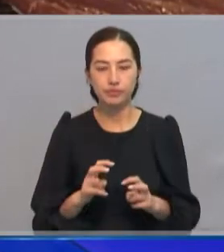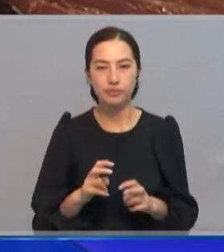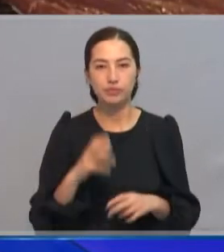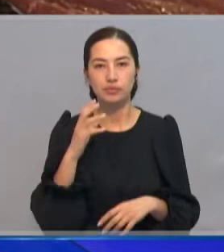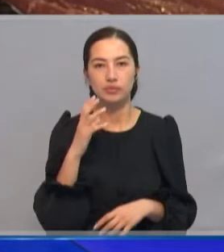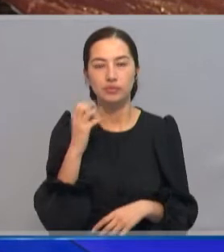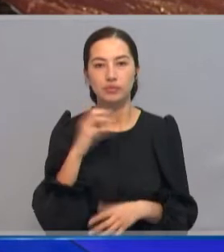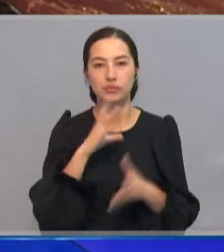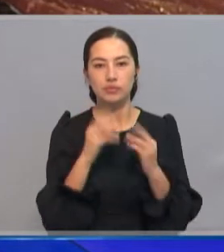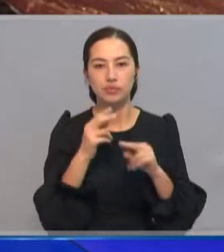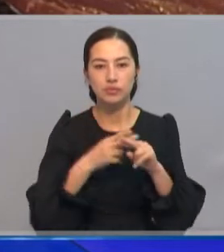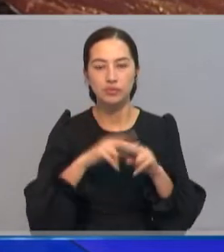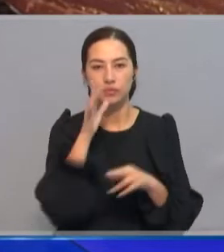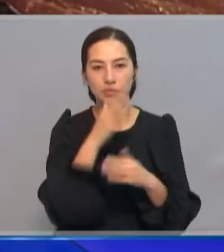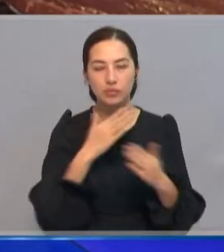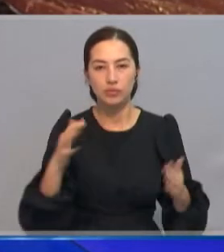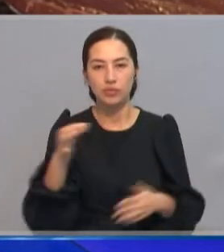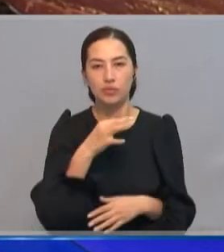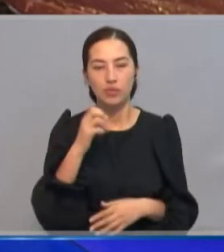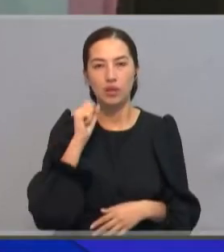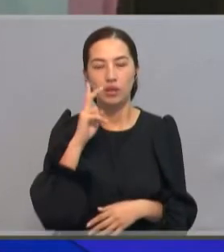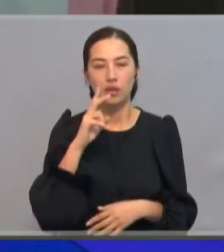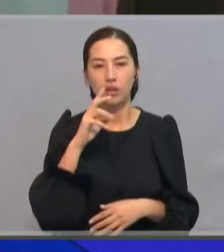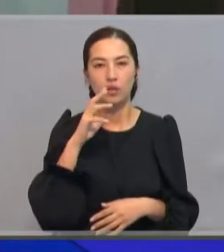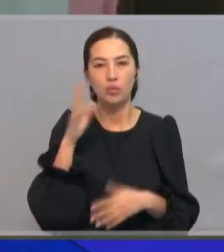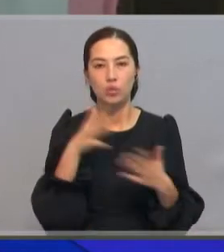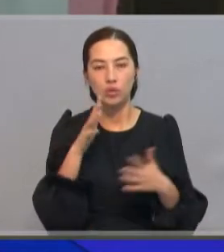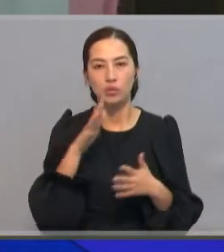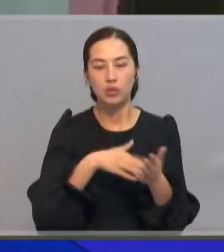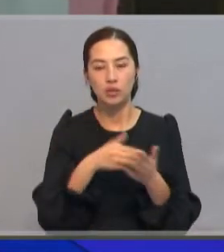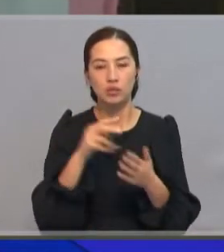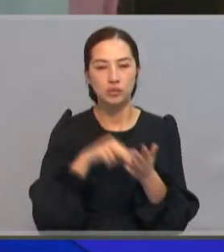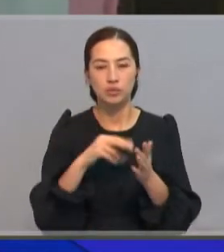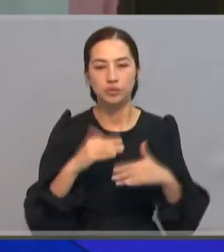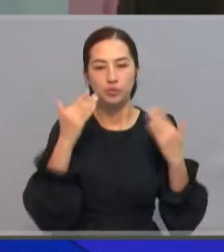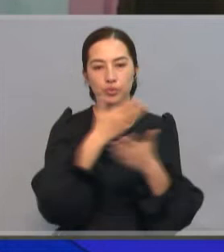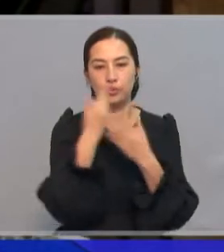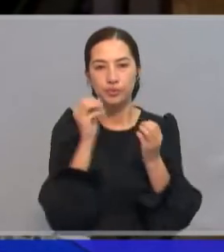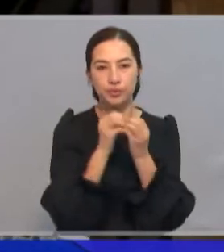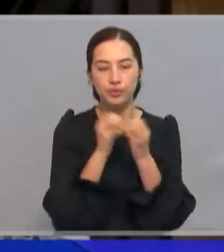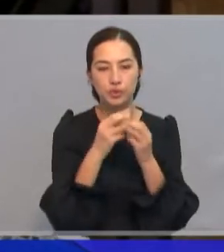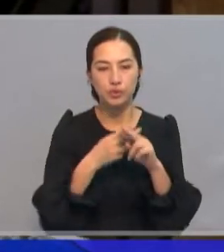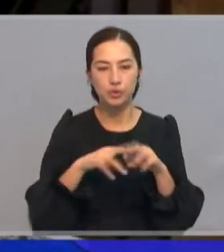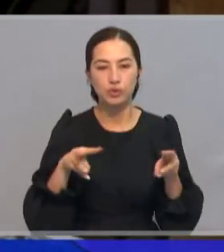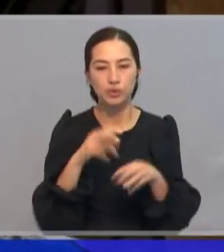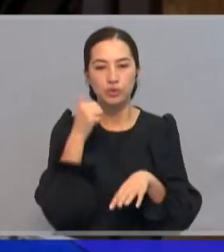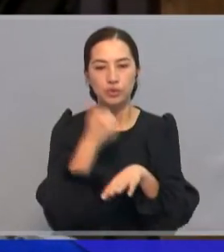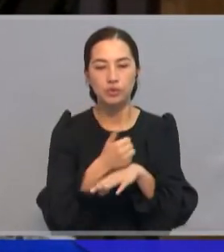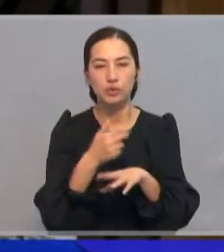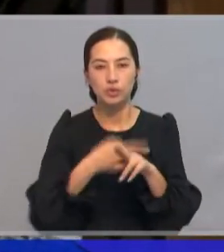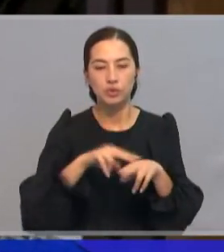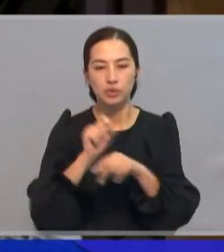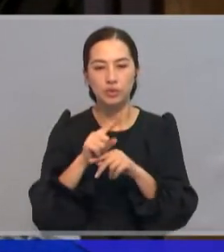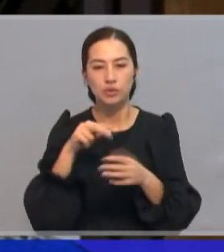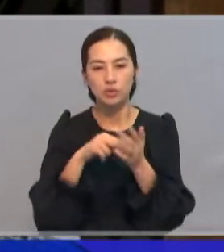жүргізуде. Нәтижесінде соңғы күндері ауданда ұн, сұйық май сынды тауарлардың бағасы өспеген. Мемлекет басшысының тапсырмасы бойынша барлығы енді жайлап арзандап